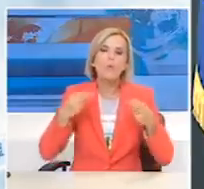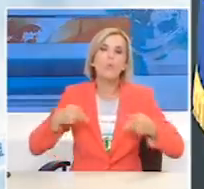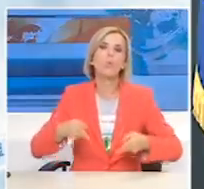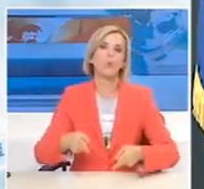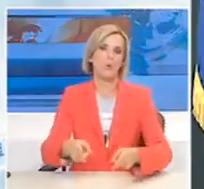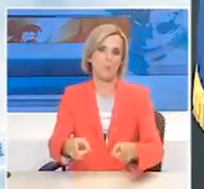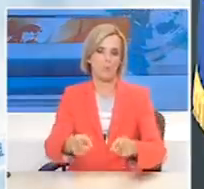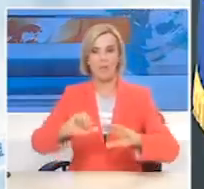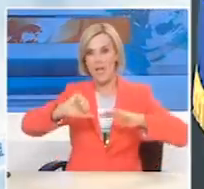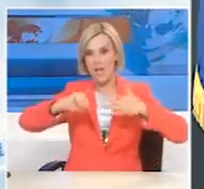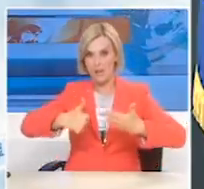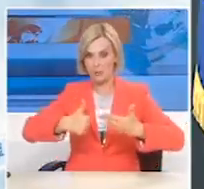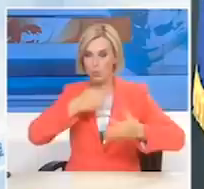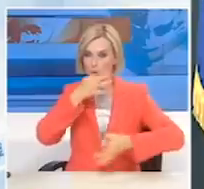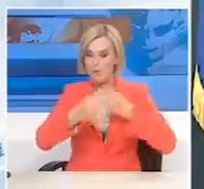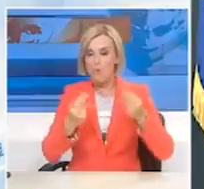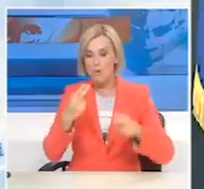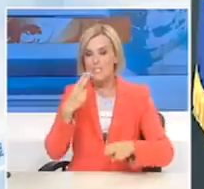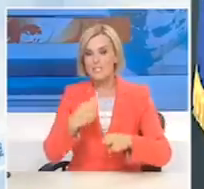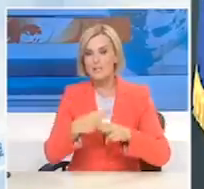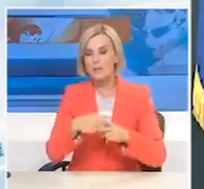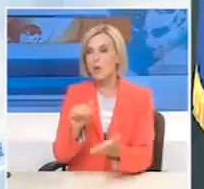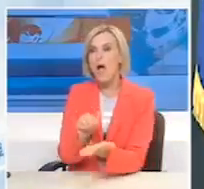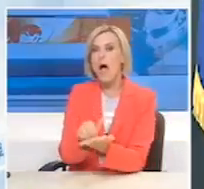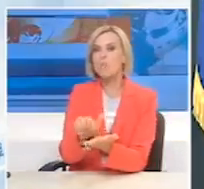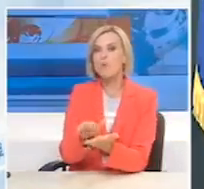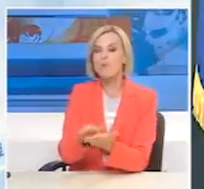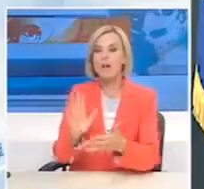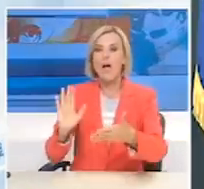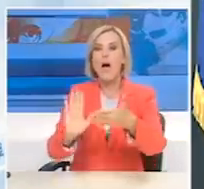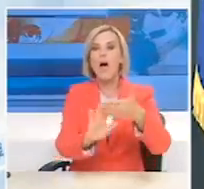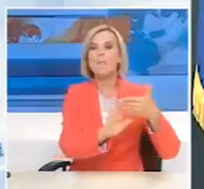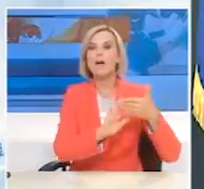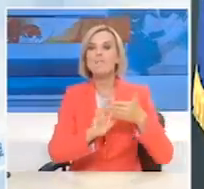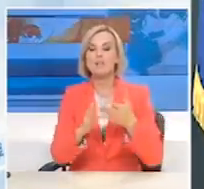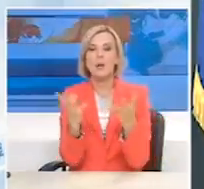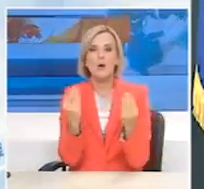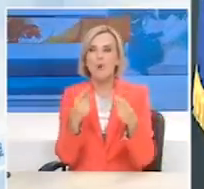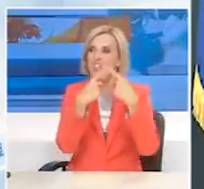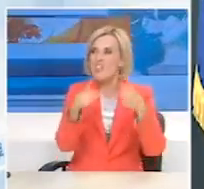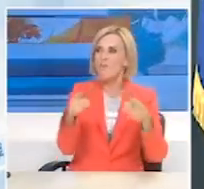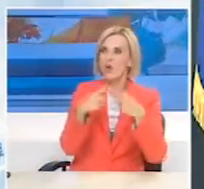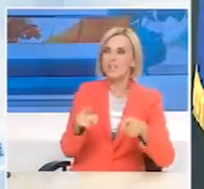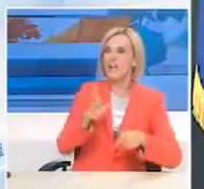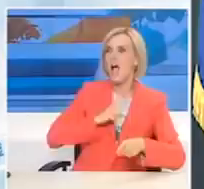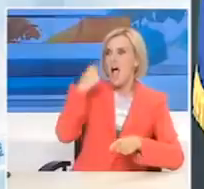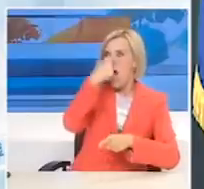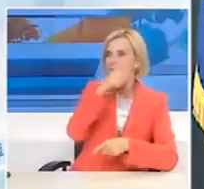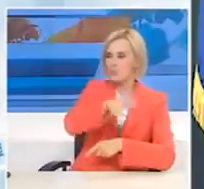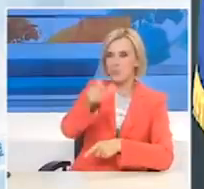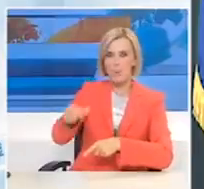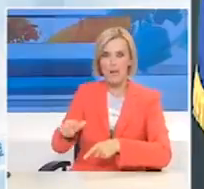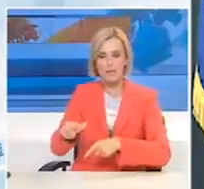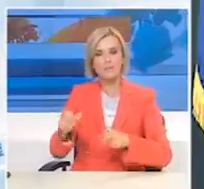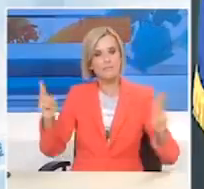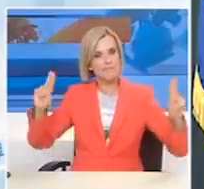Έκτον, είναι πολύ σημαντικό να αποφεύγουμε για αυτό τον καιρό τις επαφές με πάρα πολλά διαφορετικά άτομα. Είναι καλό να